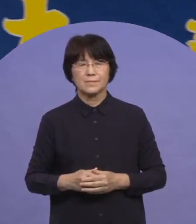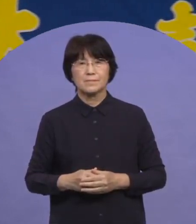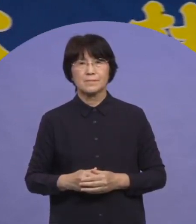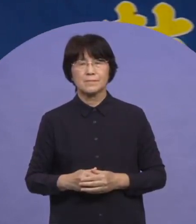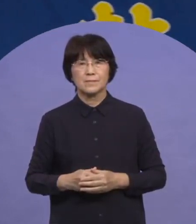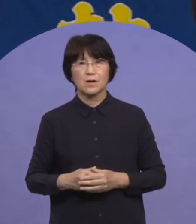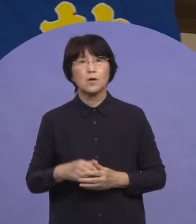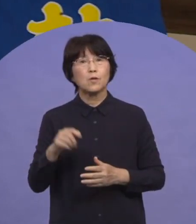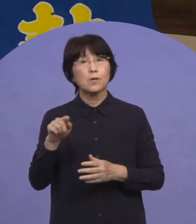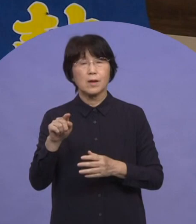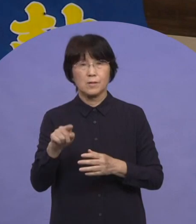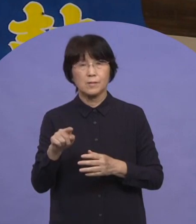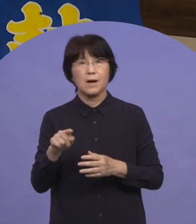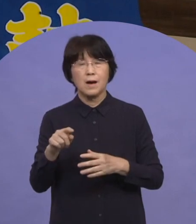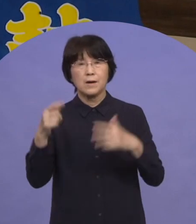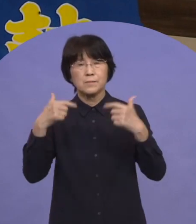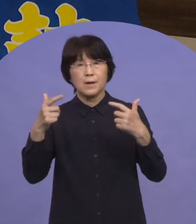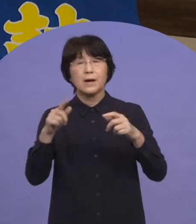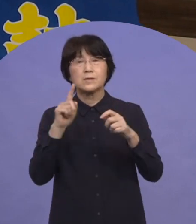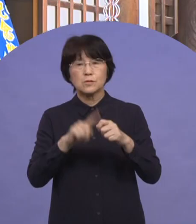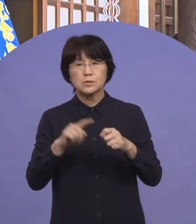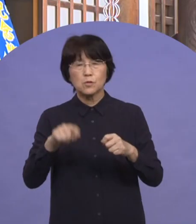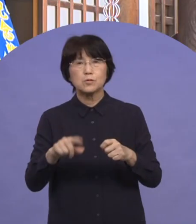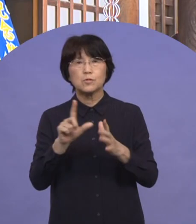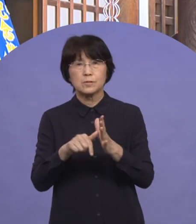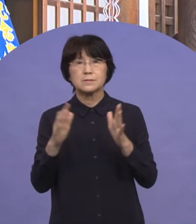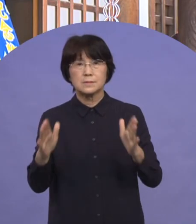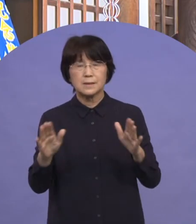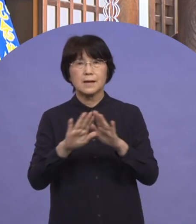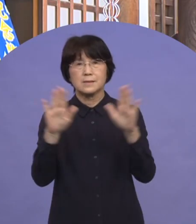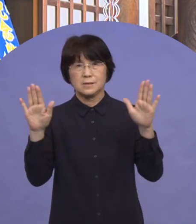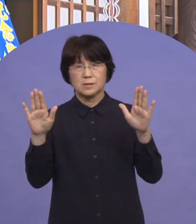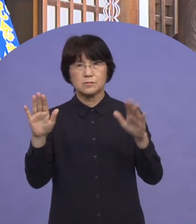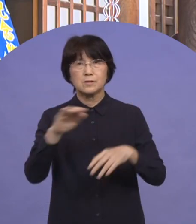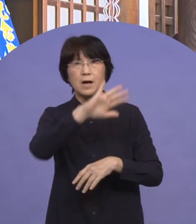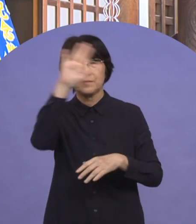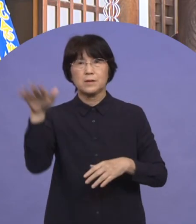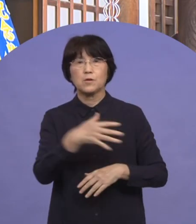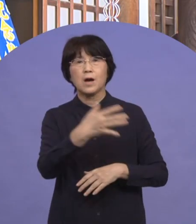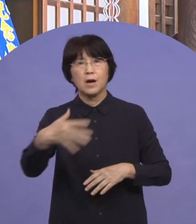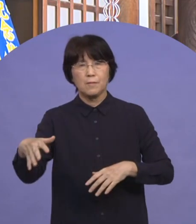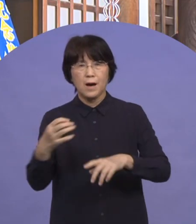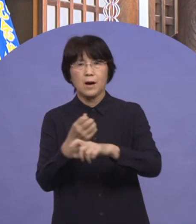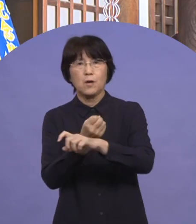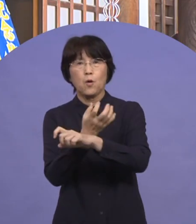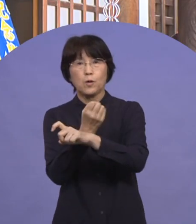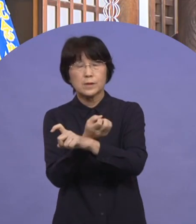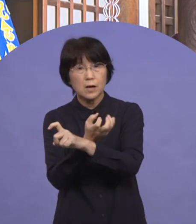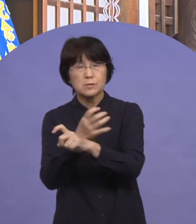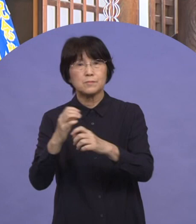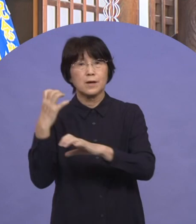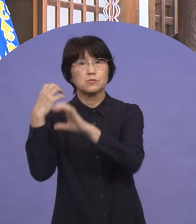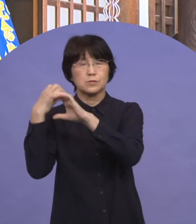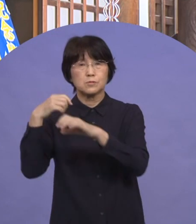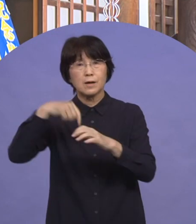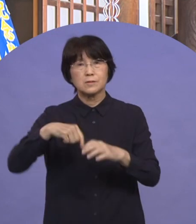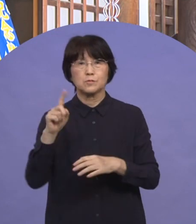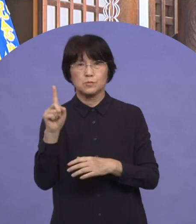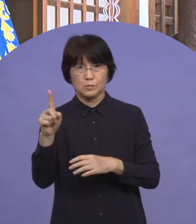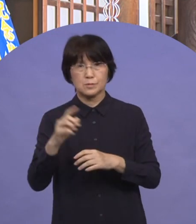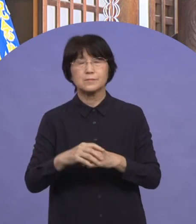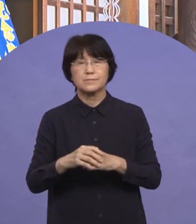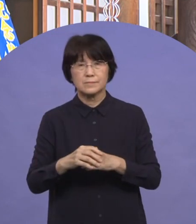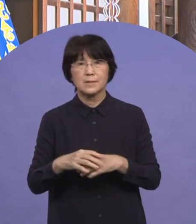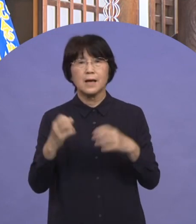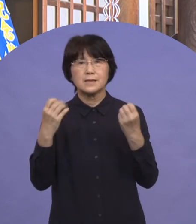このイベントは例年この時期に開催されている天の川蛍祭りの一環として行われていましたが、新